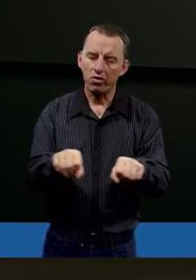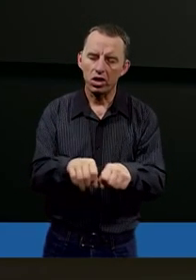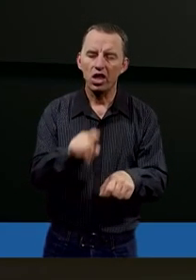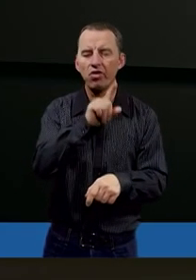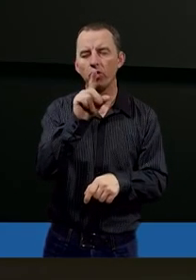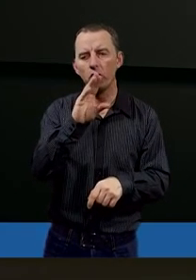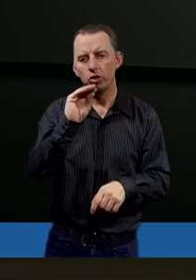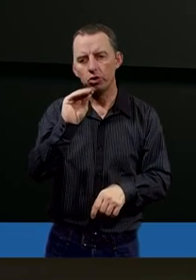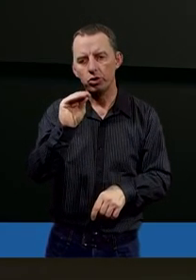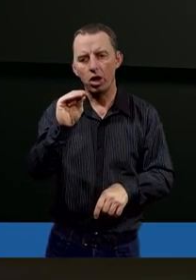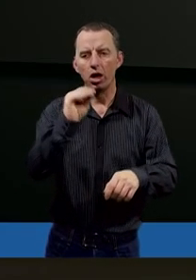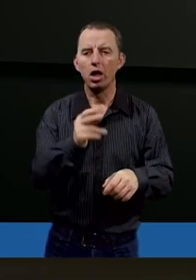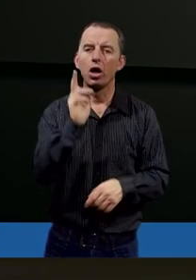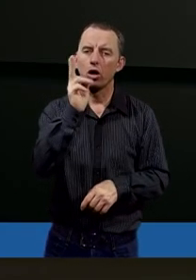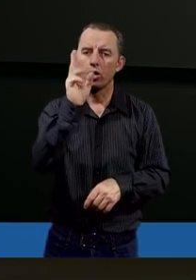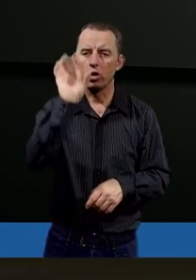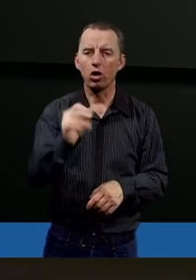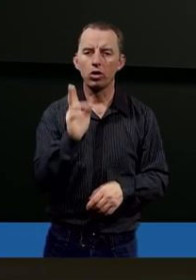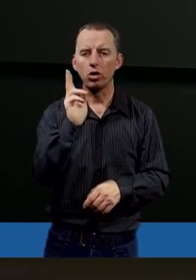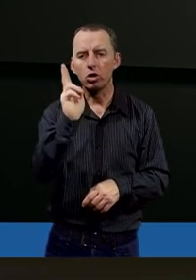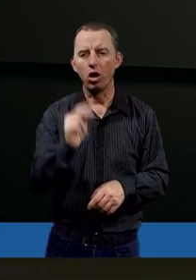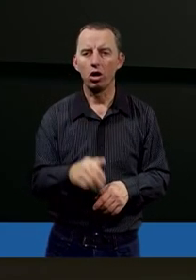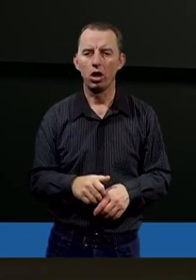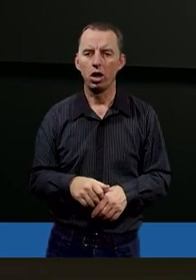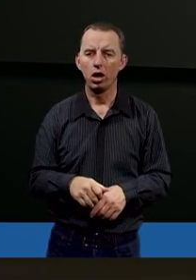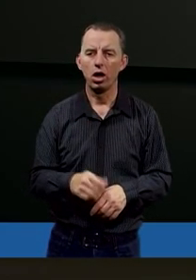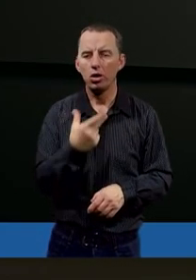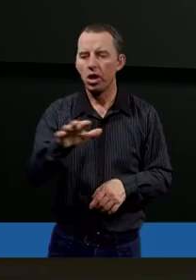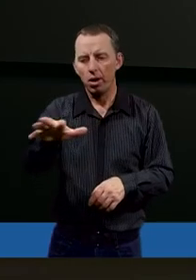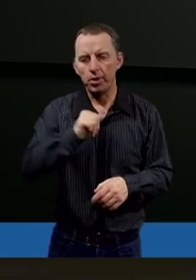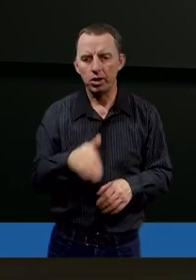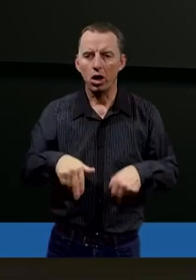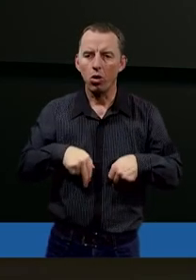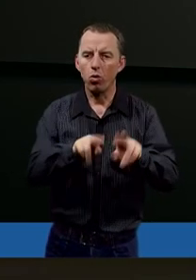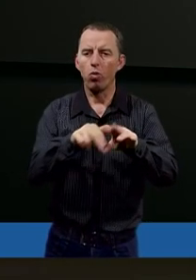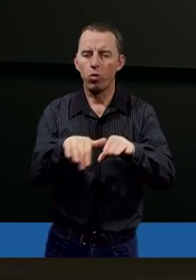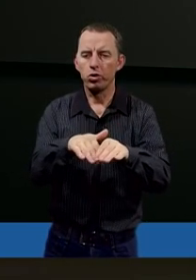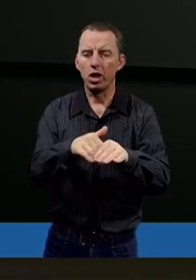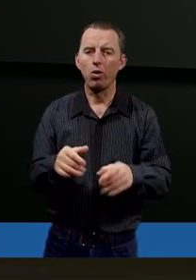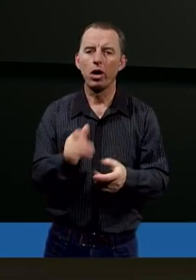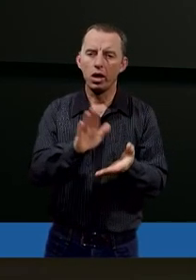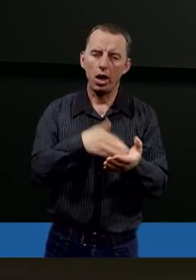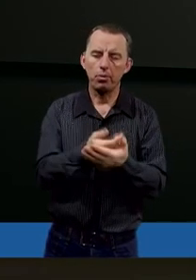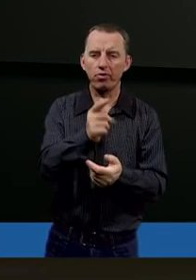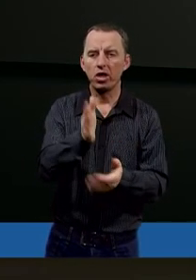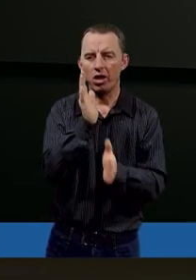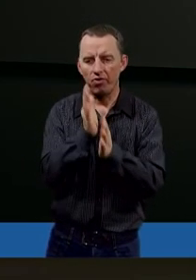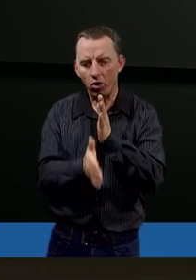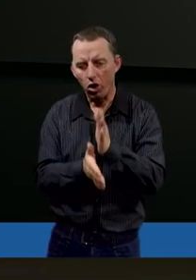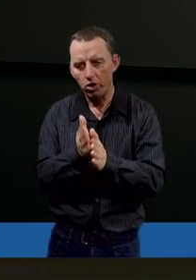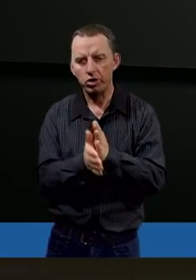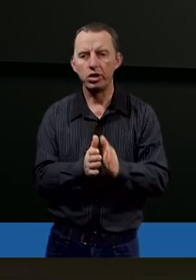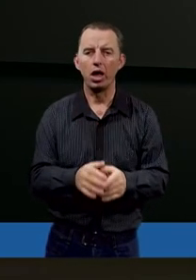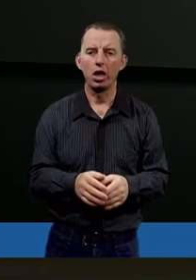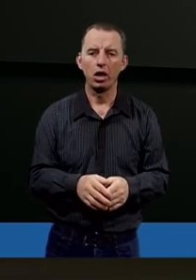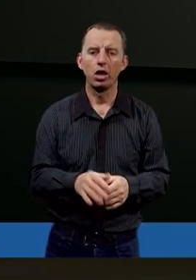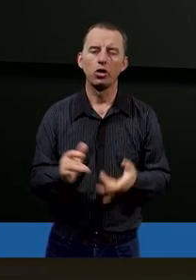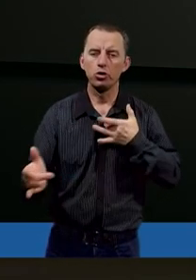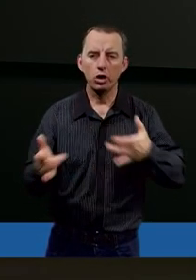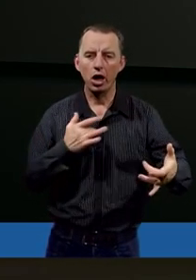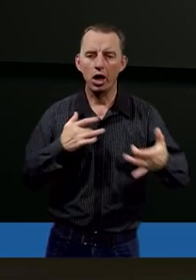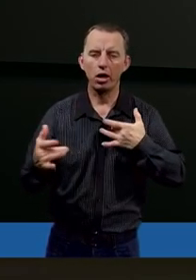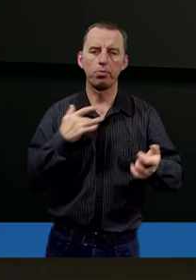że ktoś, kto nie bierze udziału na przykład w tej wojnie, i